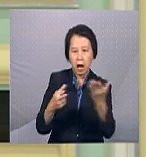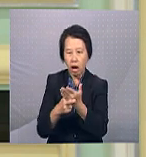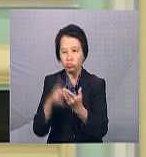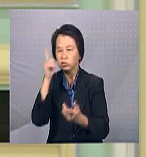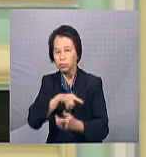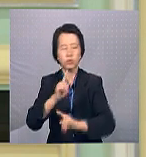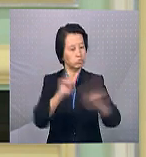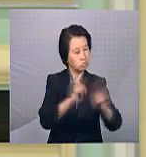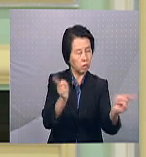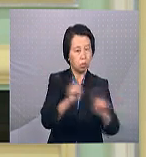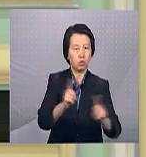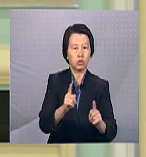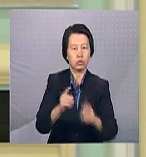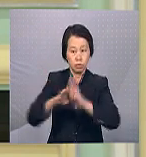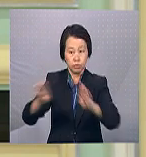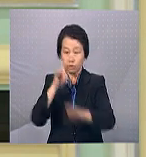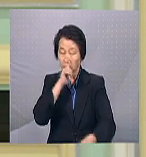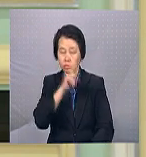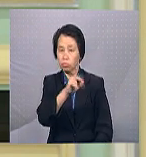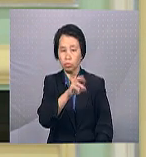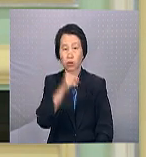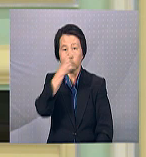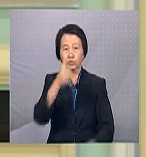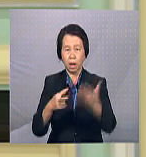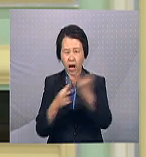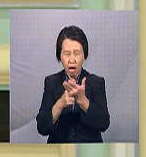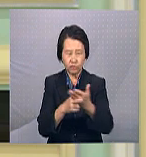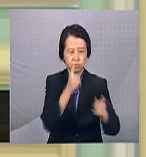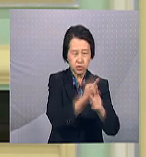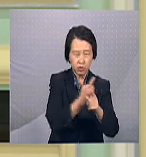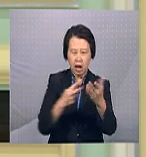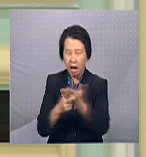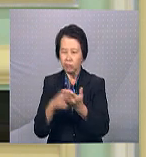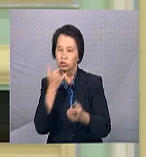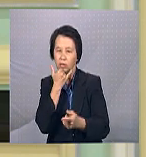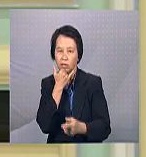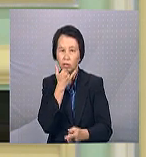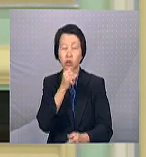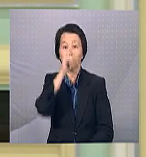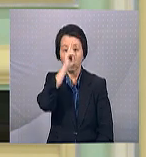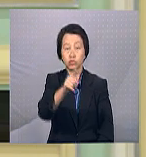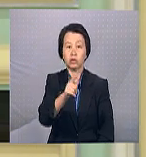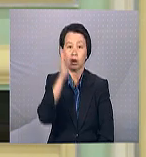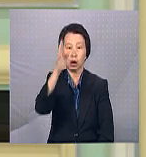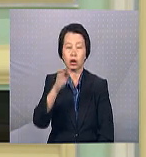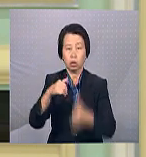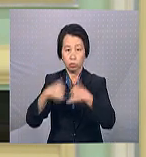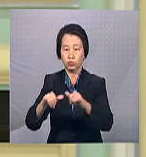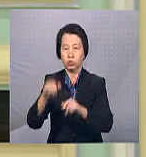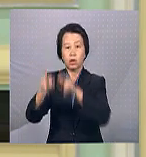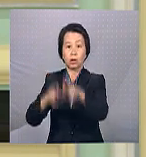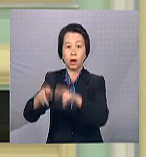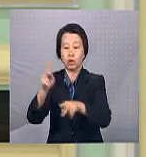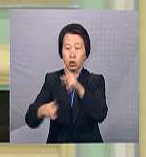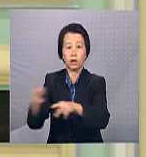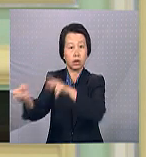berita palsu. Kerana berita separuh benar dan berita palsu pastinya akan terus mengelirukan